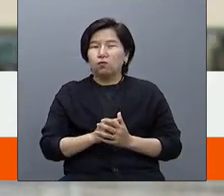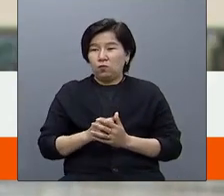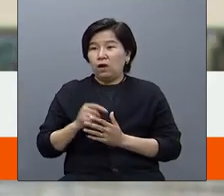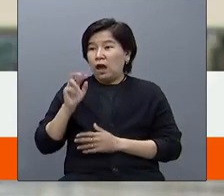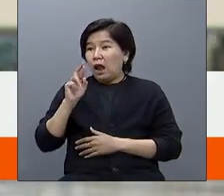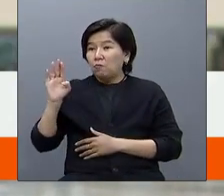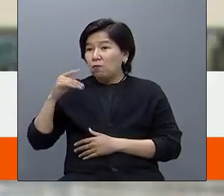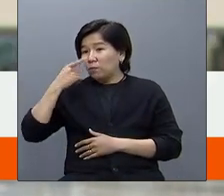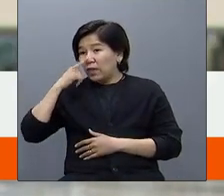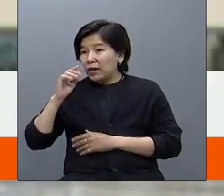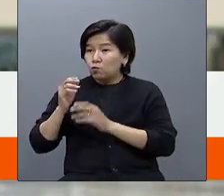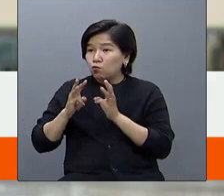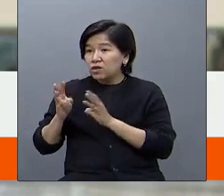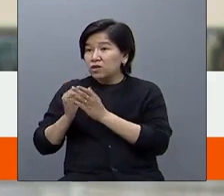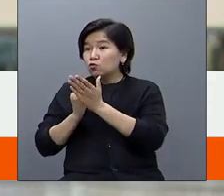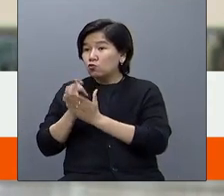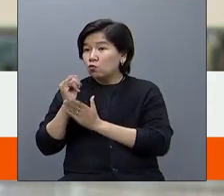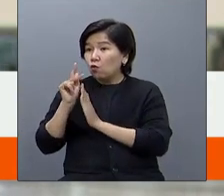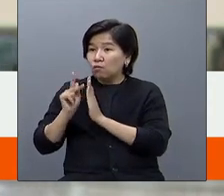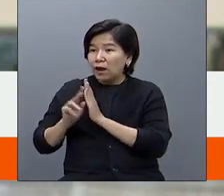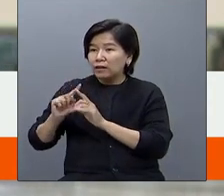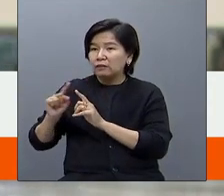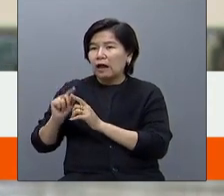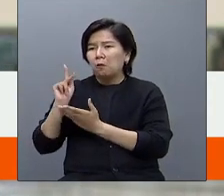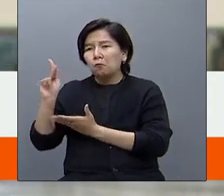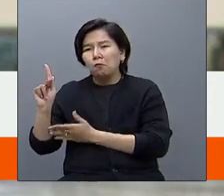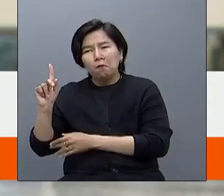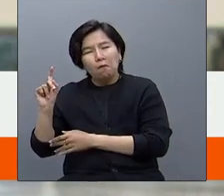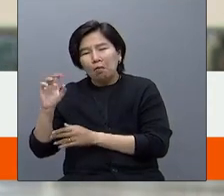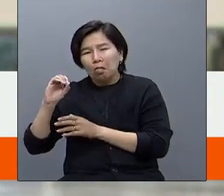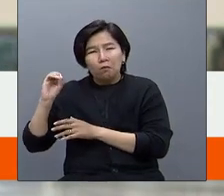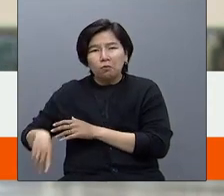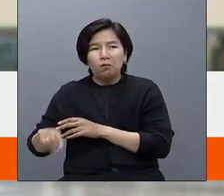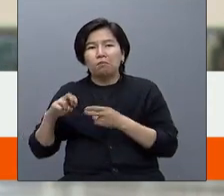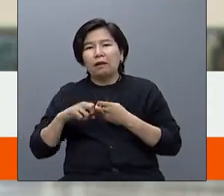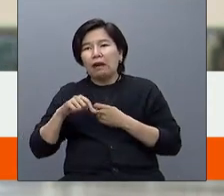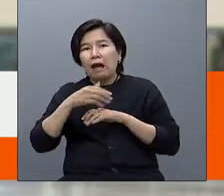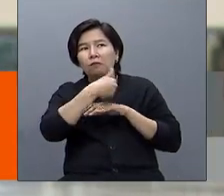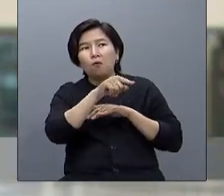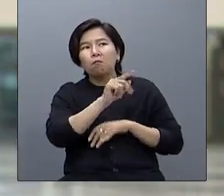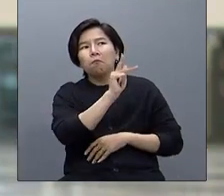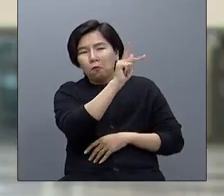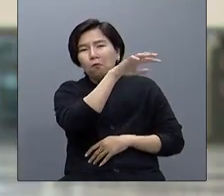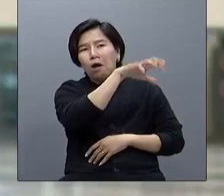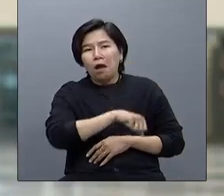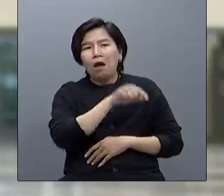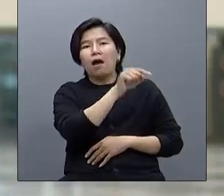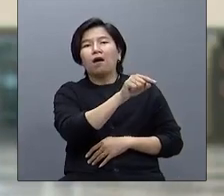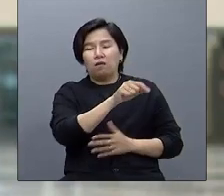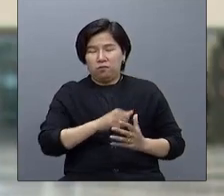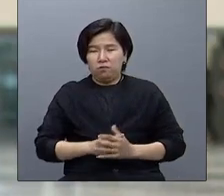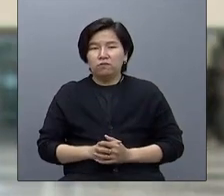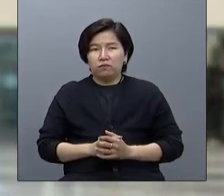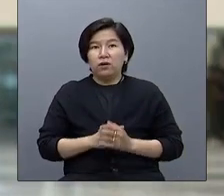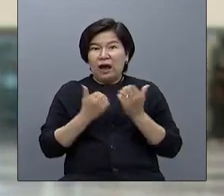บได้และคุณผู้ชมทราบไหมคะว่าความก้าวหน้าทางเทคโนโลยีนี่แหละค่ะเป็นปัจจัยสำคัญที่ทำให้การกู้เงินนอกระบบง่